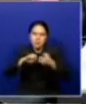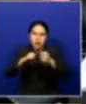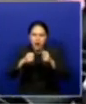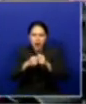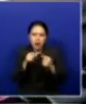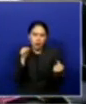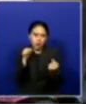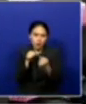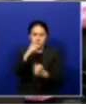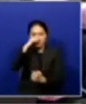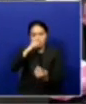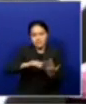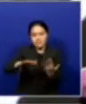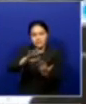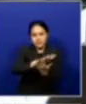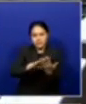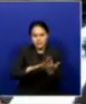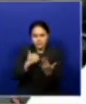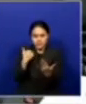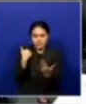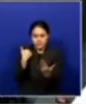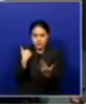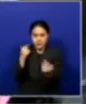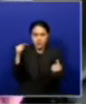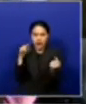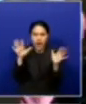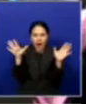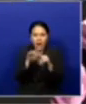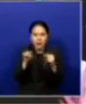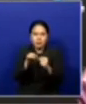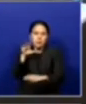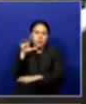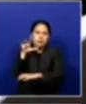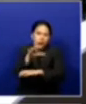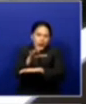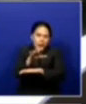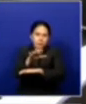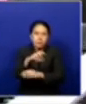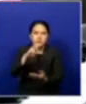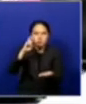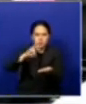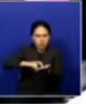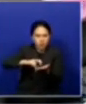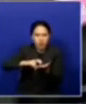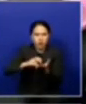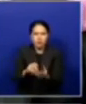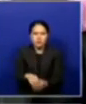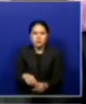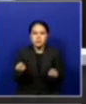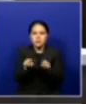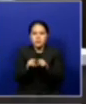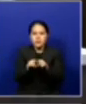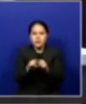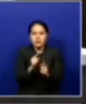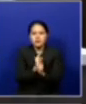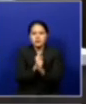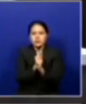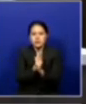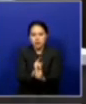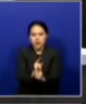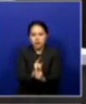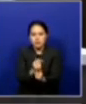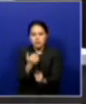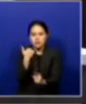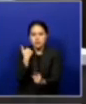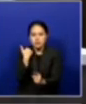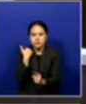าถูกมัดมือชกอนุมัติเห็นชอบกฎหมายโอน